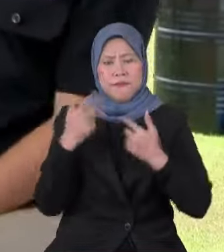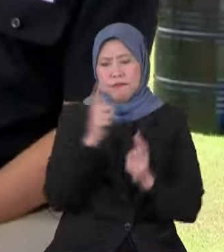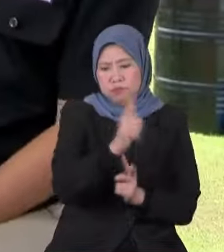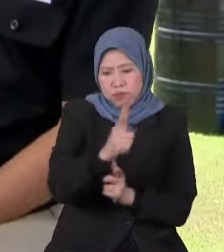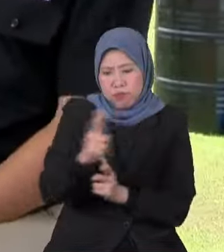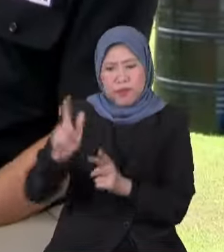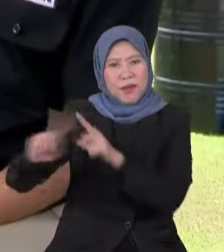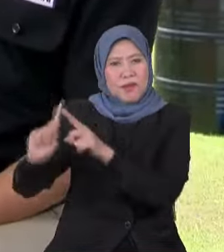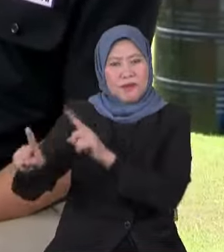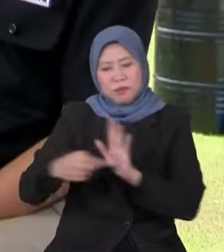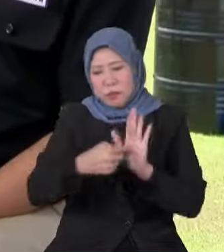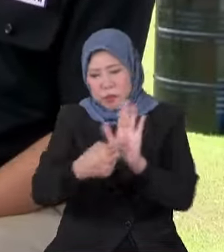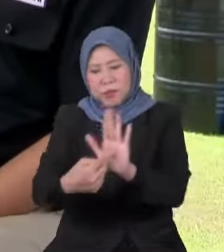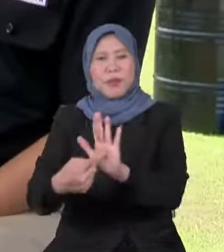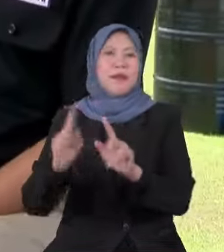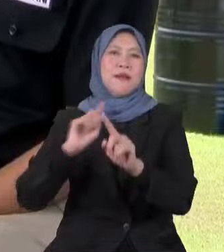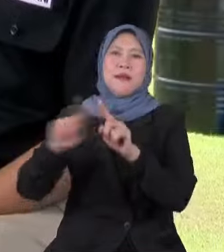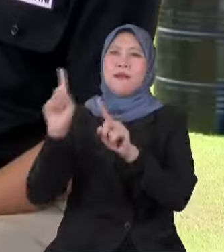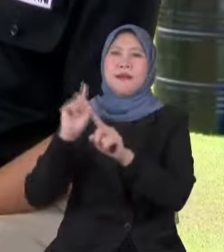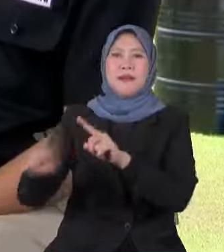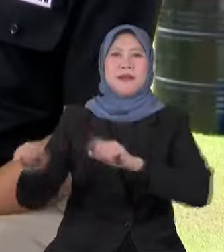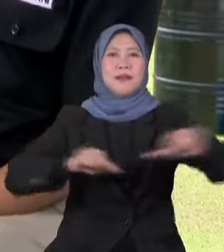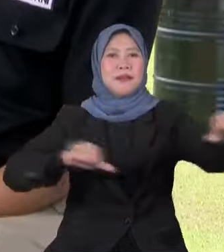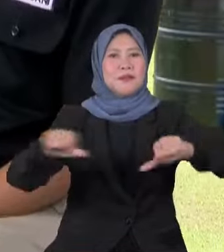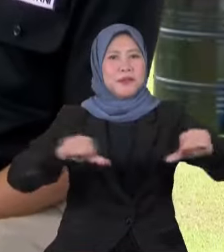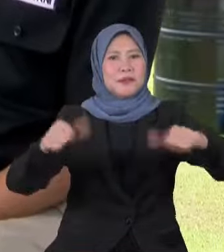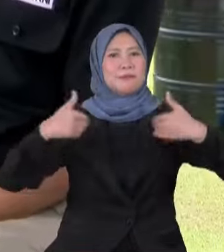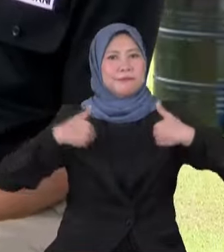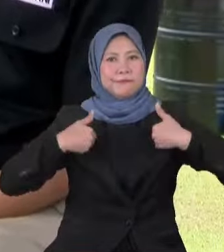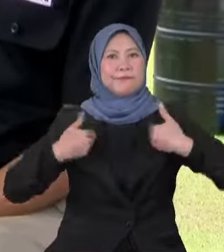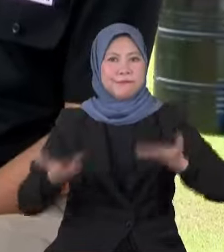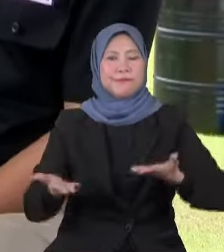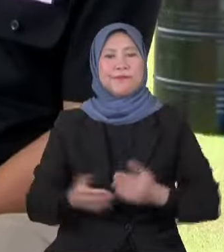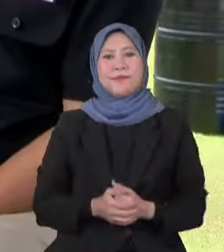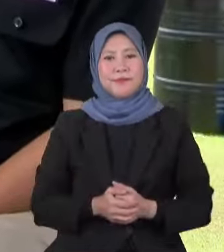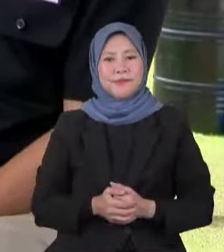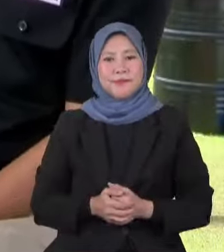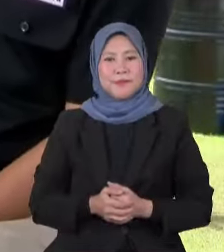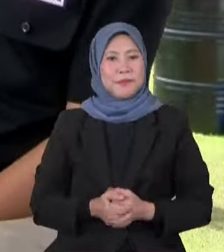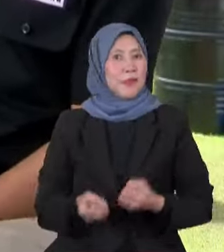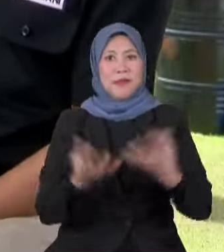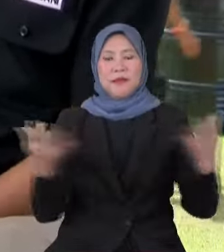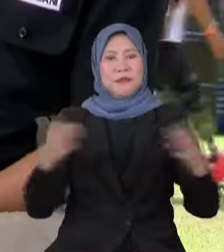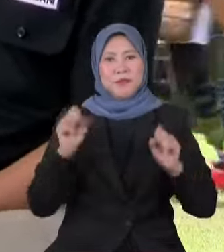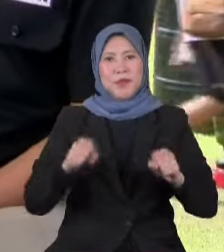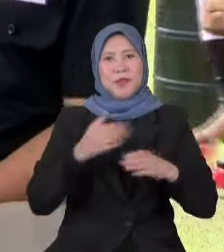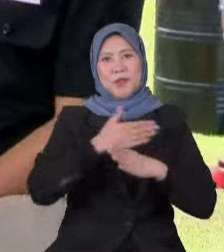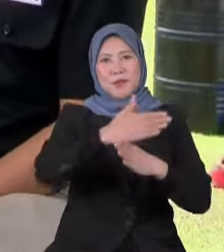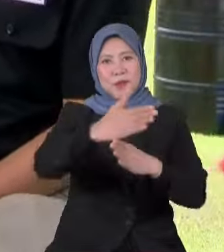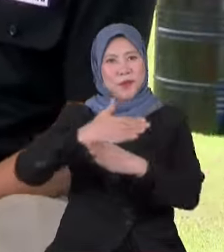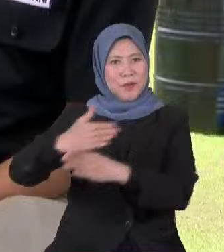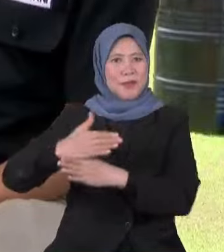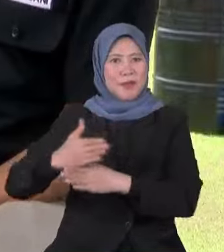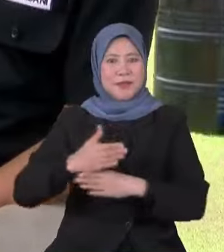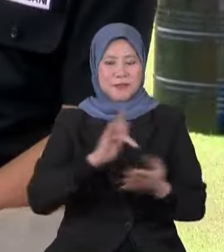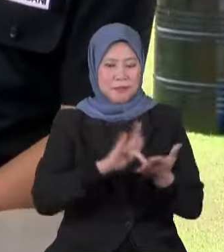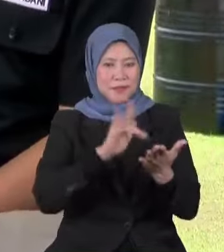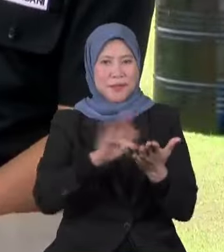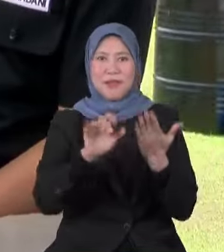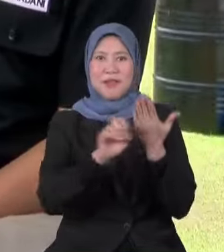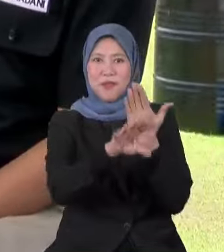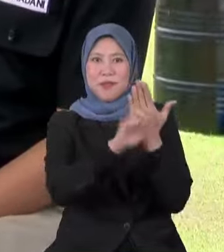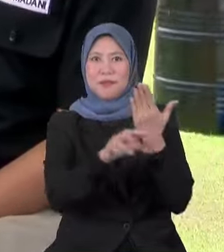datang, macam-macam aktiviti ada. Tengok macam-macam aktiviti. Sebenarnya apa yang dikatakan oleh YB Aidam sebenarnya ada dikongsikan di media sosial. Jadi di kesempatan ini